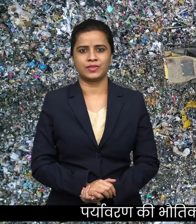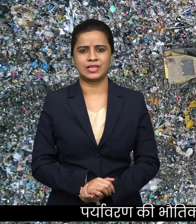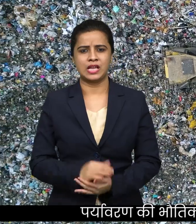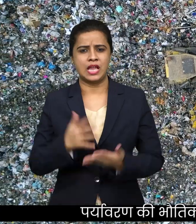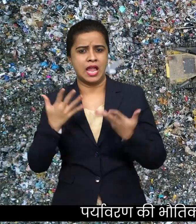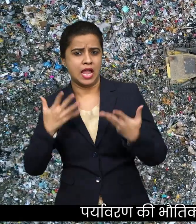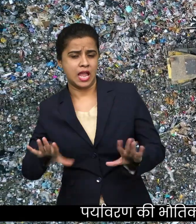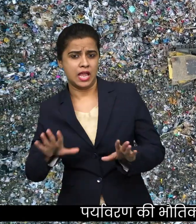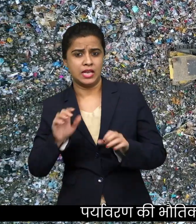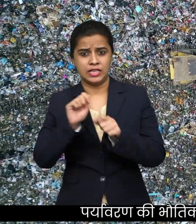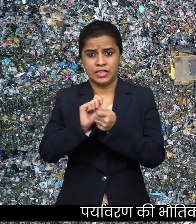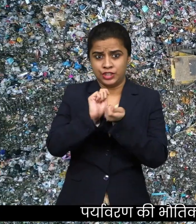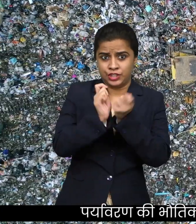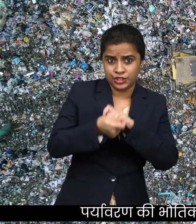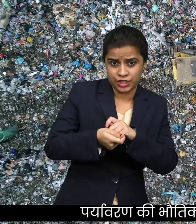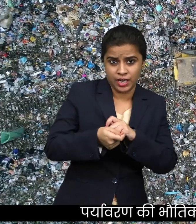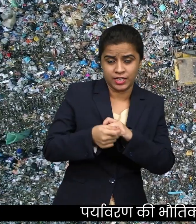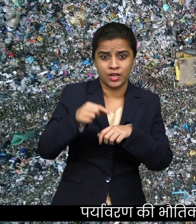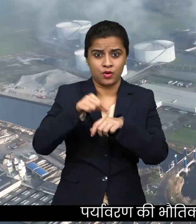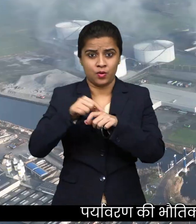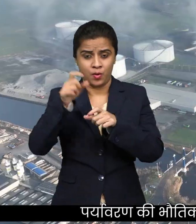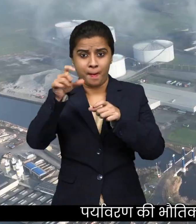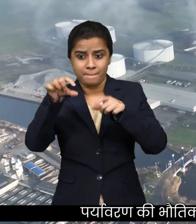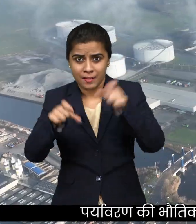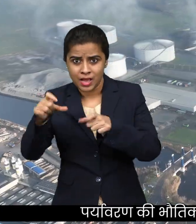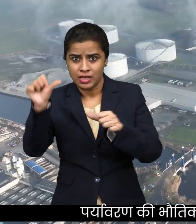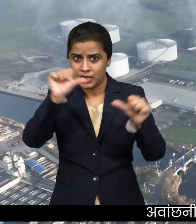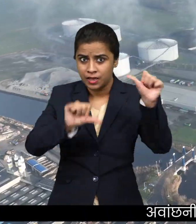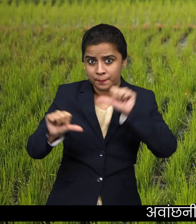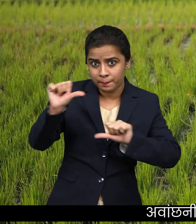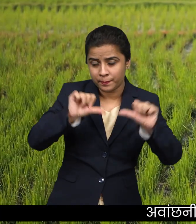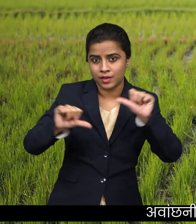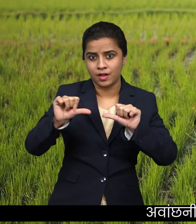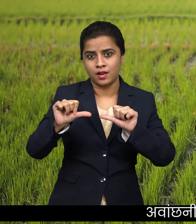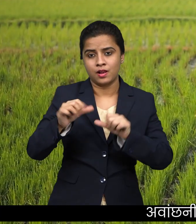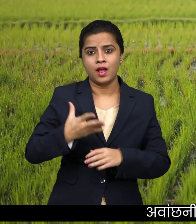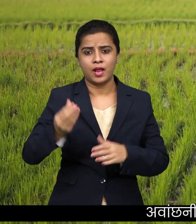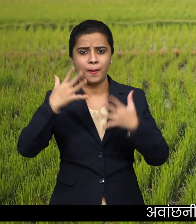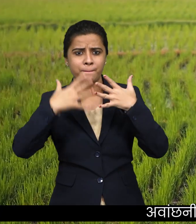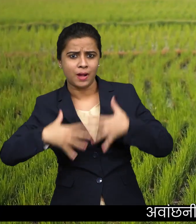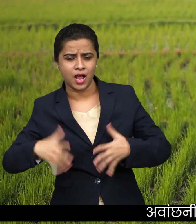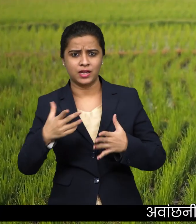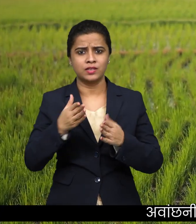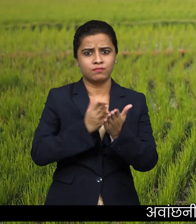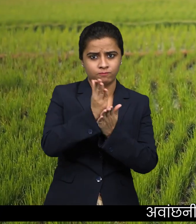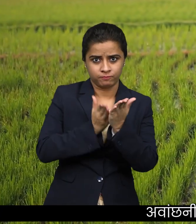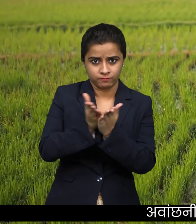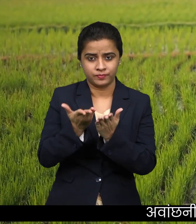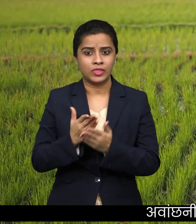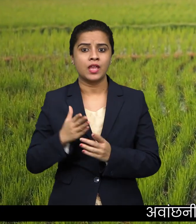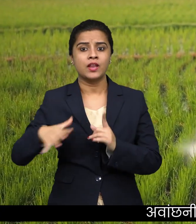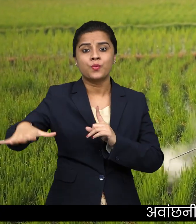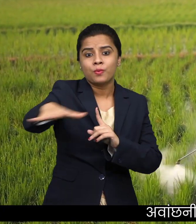पर्यावरण की भौतिक, रासायनिक और जैविक विशेषताओं में कोई भी अवांछनीय परिवर्तन को प्रदूषण कहा जाता